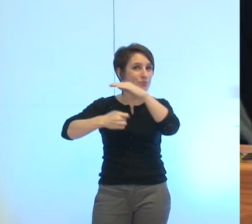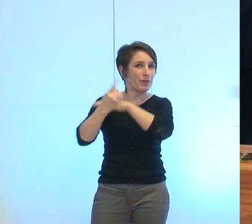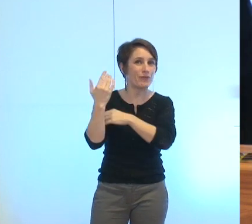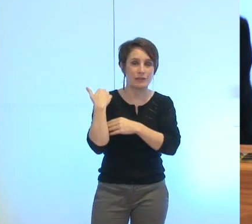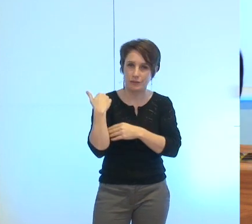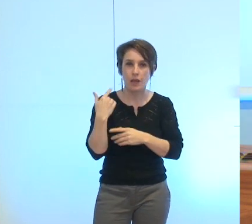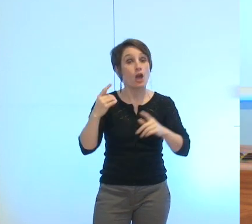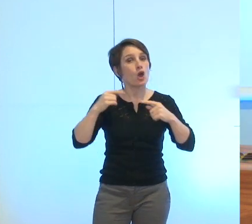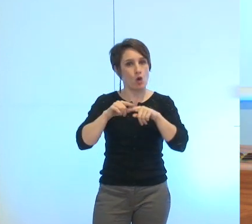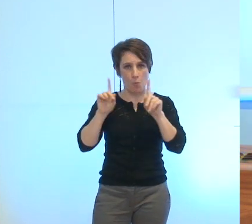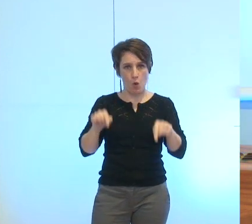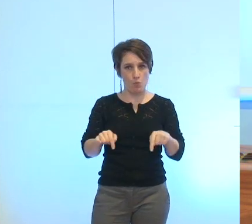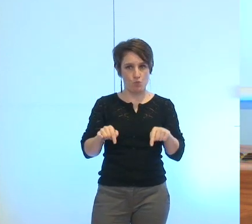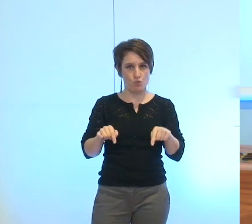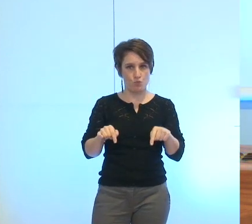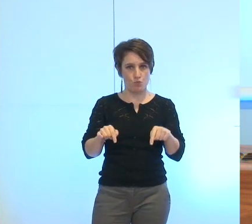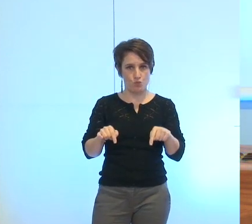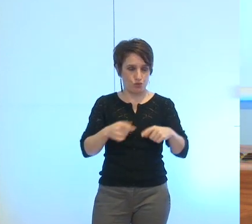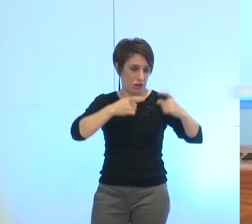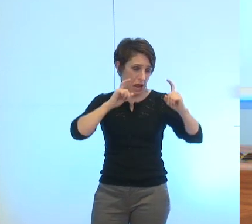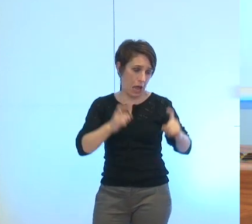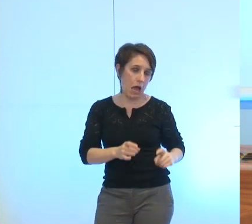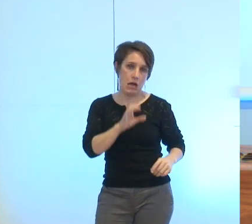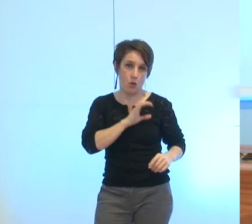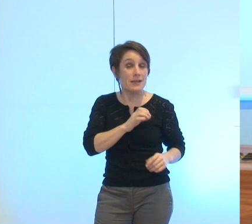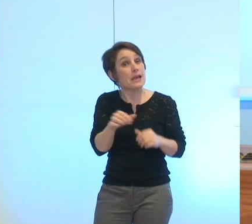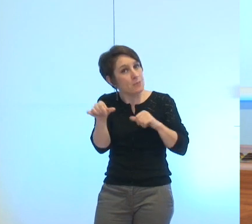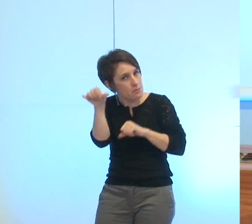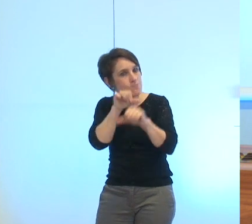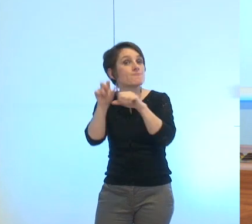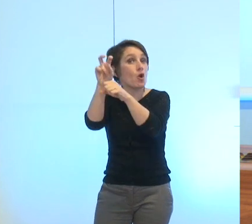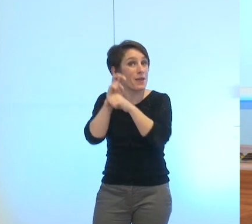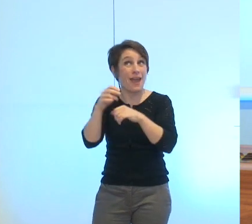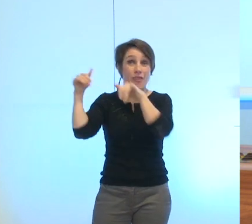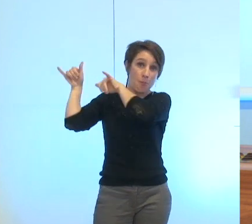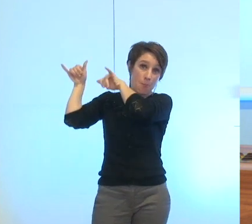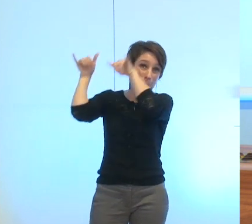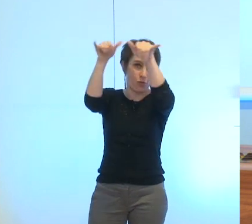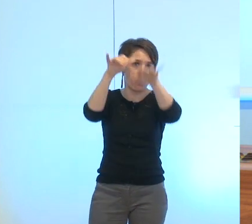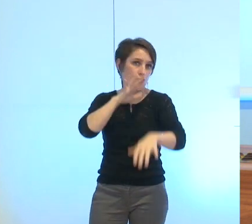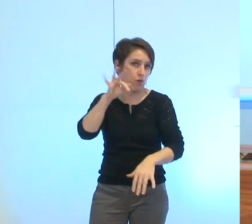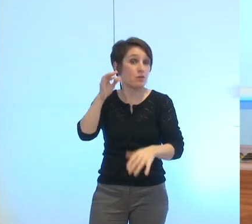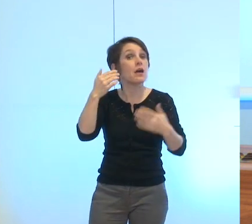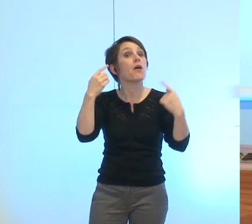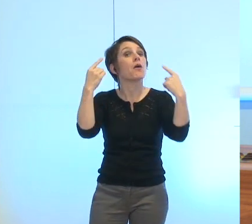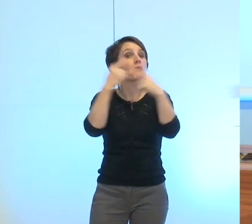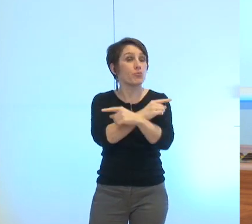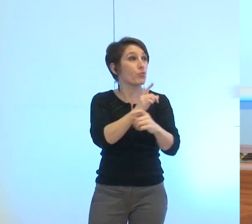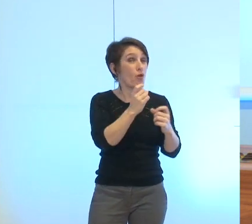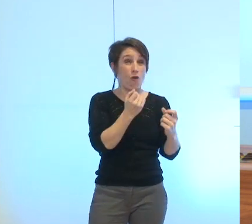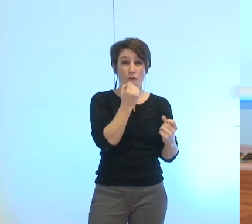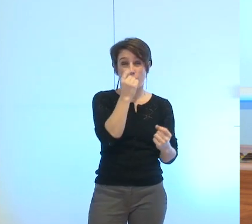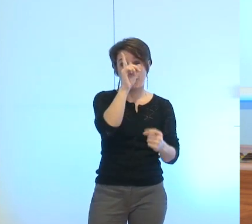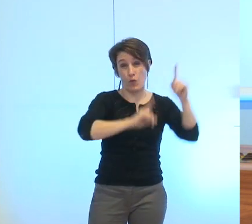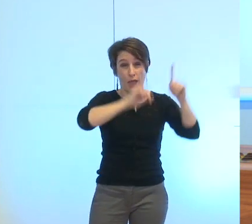fortement en maintenant la Patrouille de France mais en ne maintenant pas le le feu d'artifice en transformant